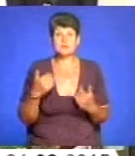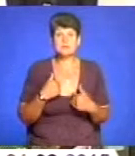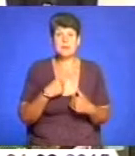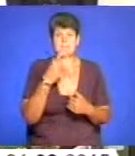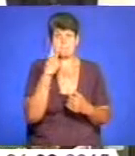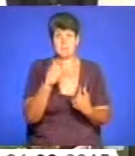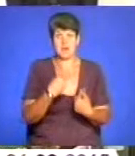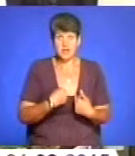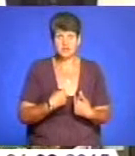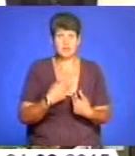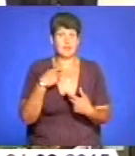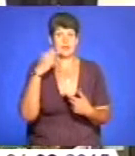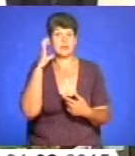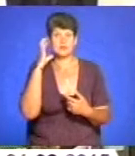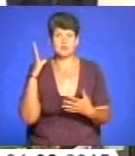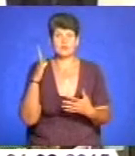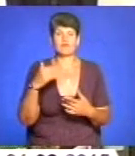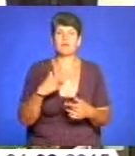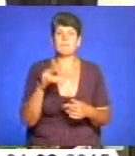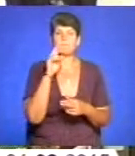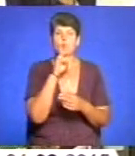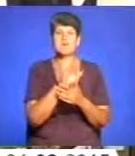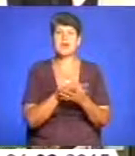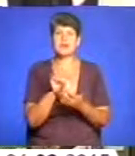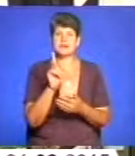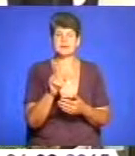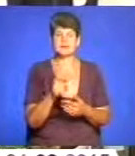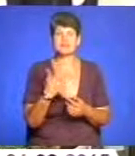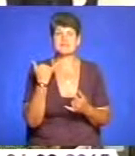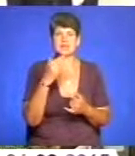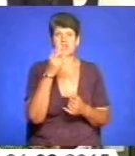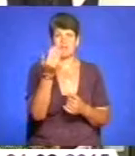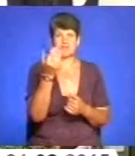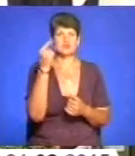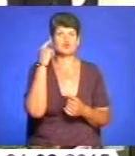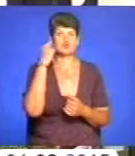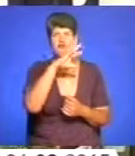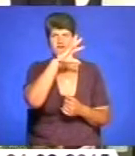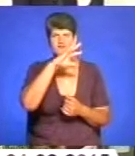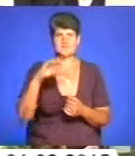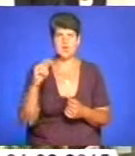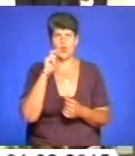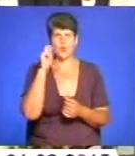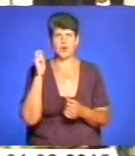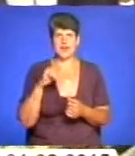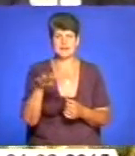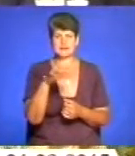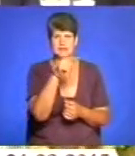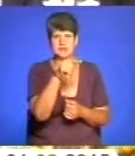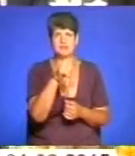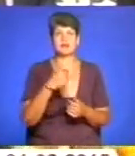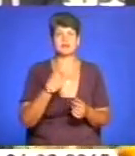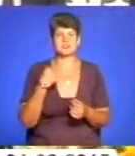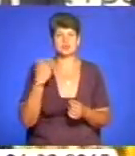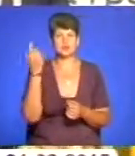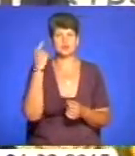бачать, але Михайловна, мене не чують. Ви помиляєтесь, бо зараз вас чує вся Україна, вас чує